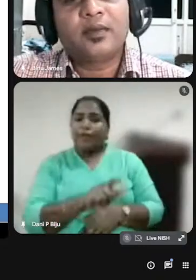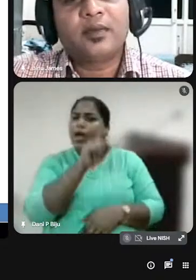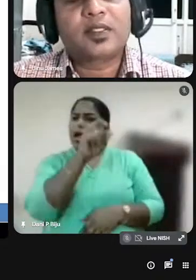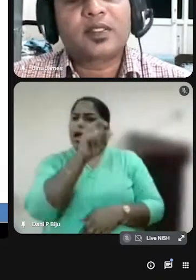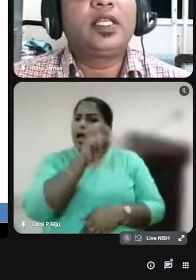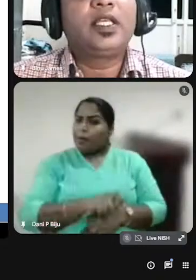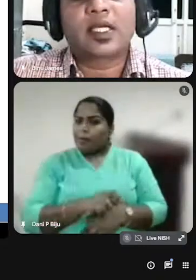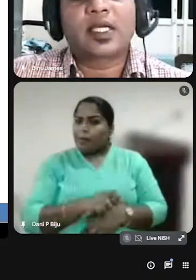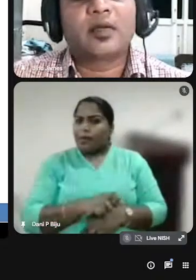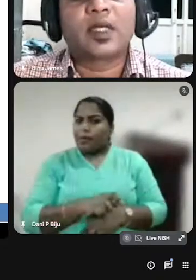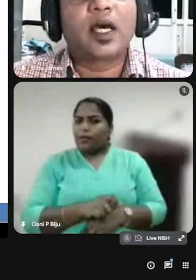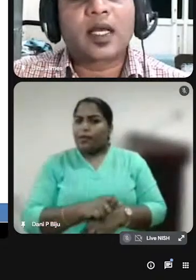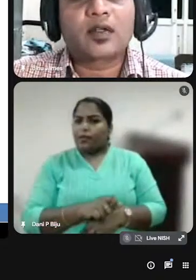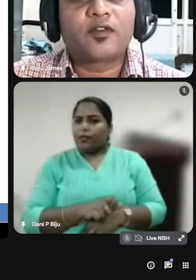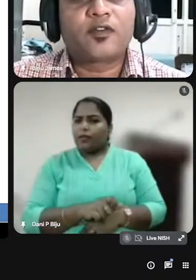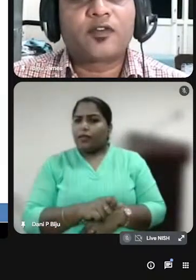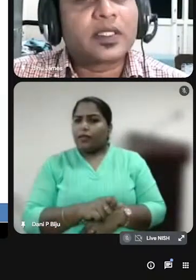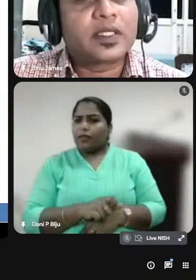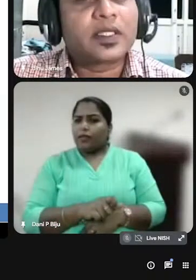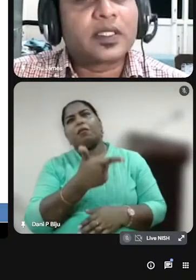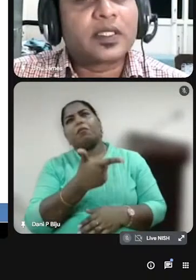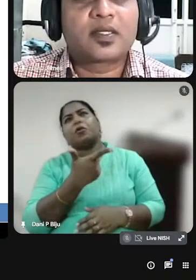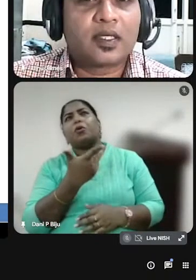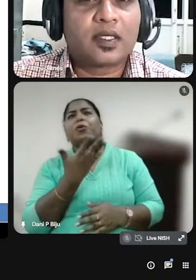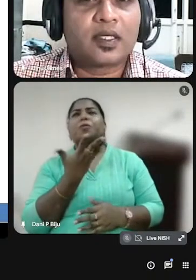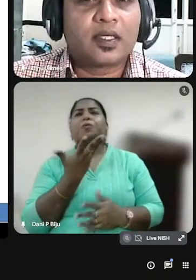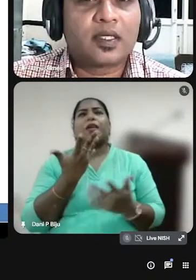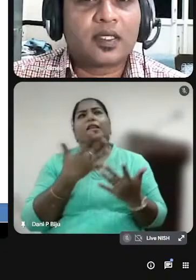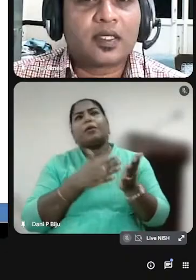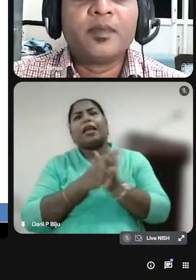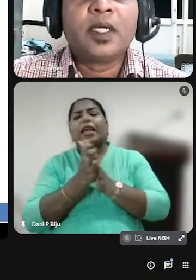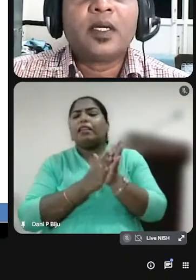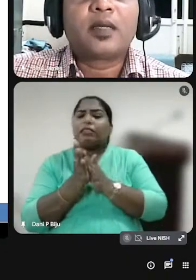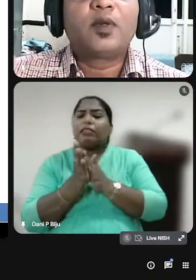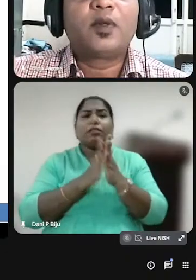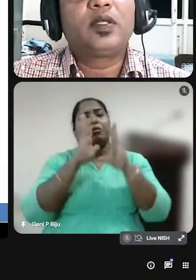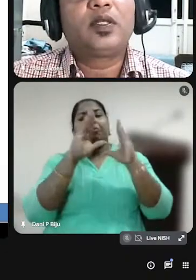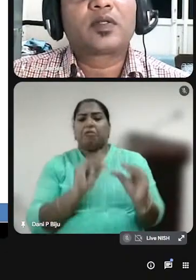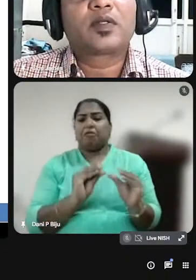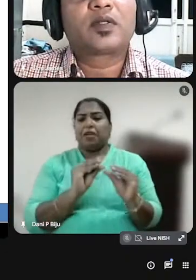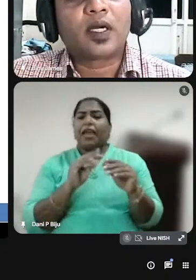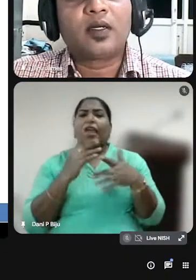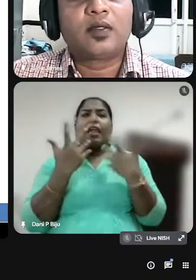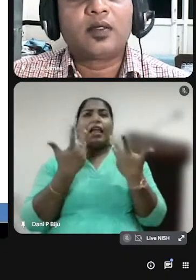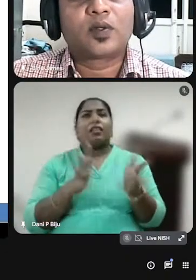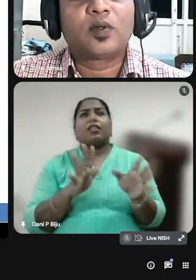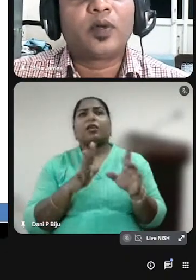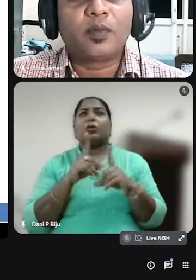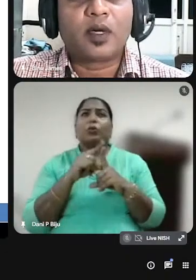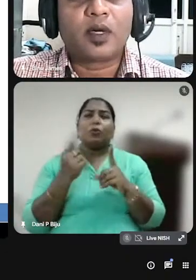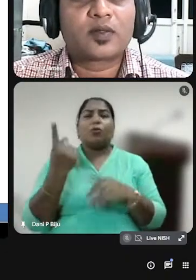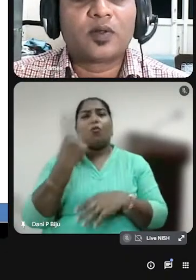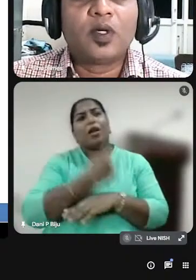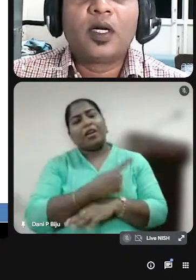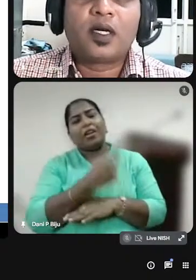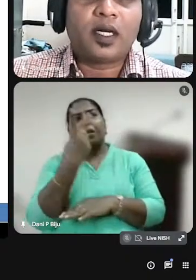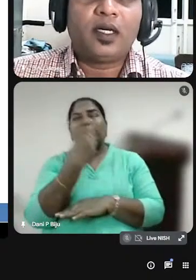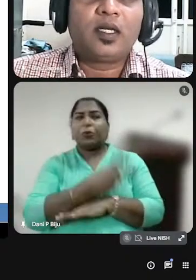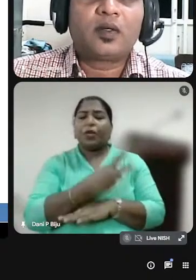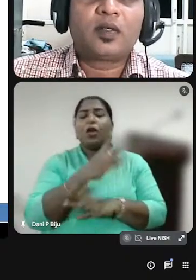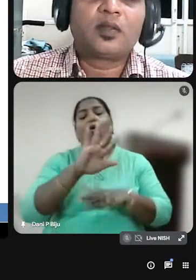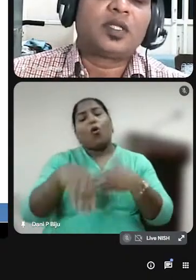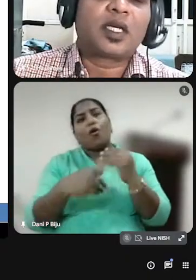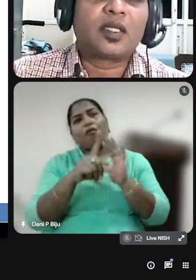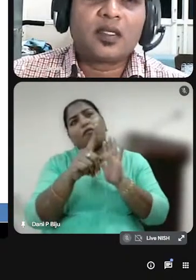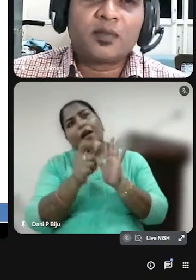എത്ര ഈ സ്ഥിരോത്സാഹം, ദ ആർട്ട് ഓഫ് പെർസീവറൻസ് എന്ന് പറയും. അതായത് നമ്മൾ ഒരു ദിവസമോ 2 ദിവസമോ 1 മാസമോ